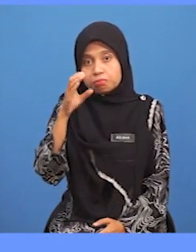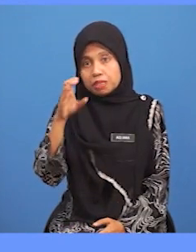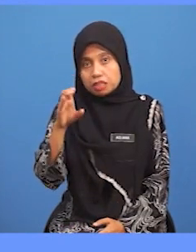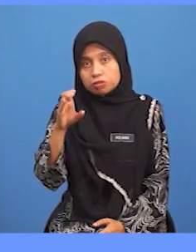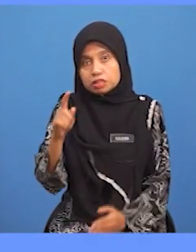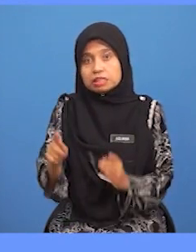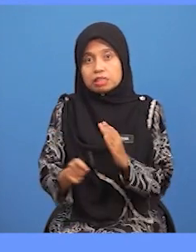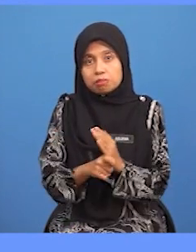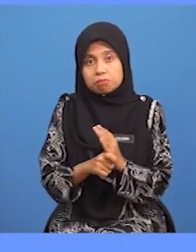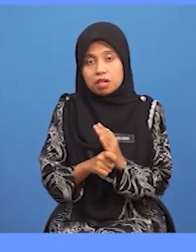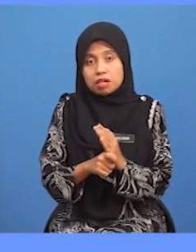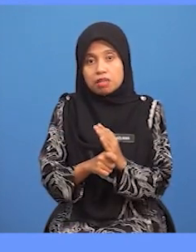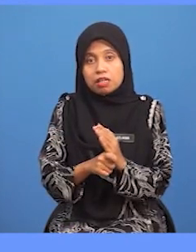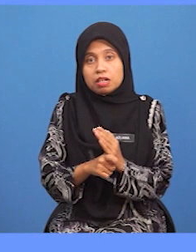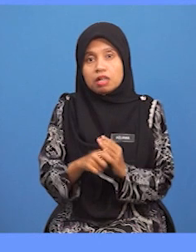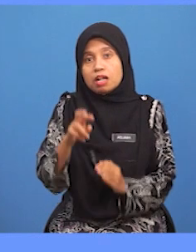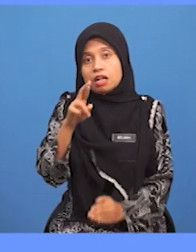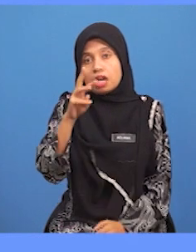RM23,400 tambah alat tulis kilang